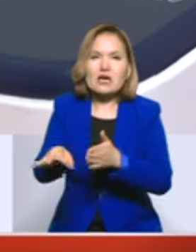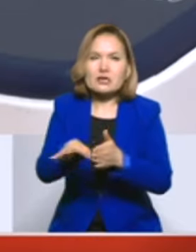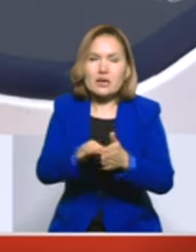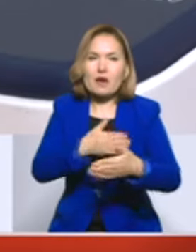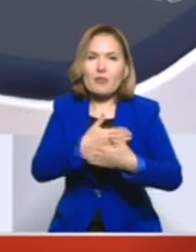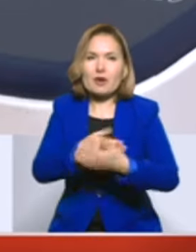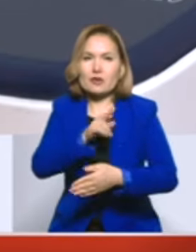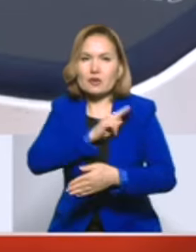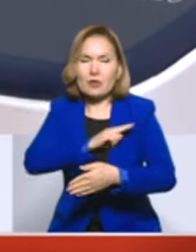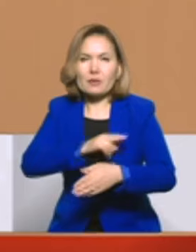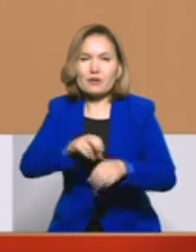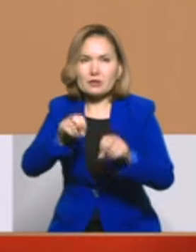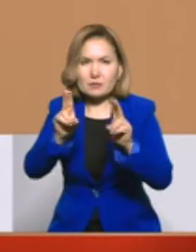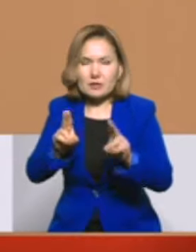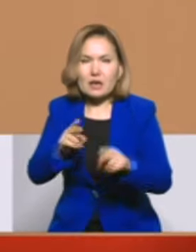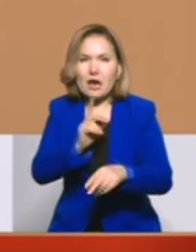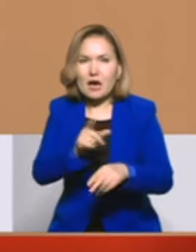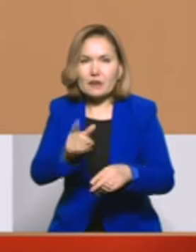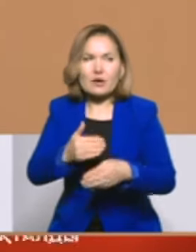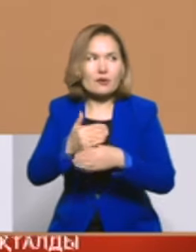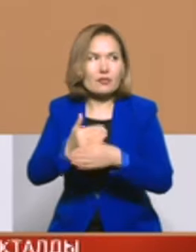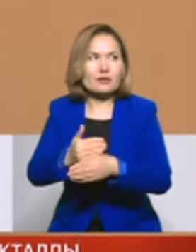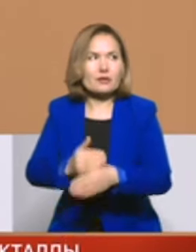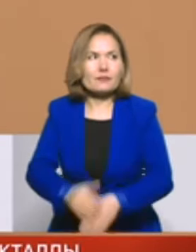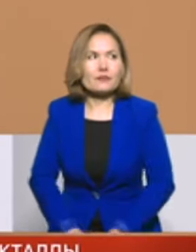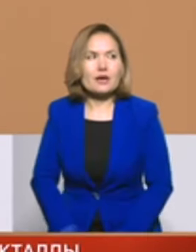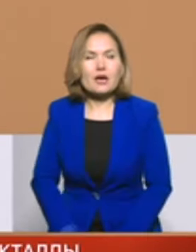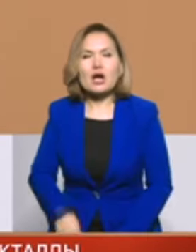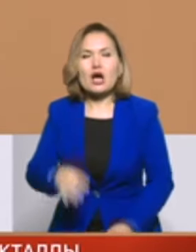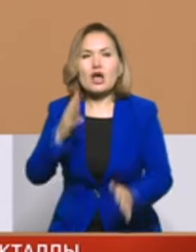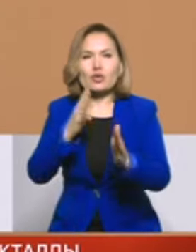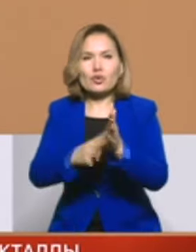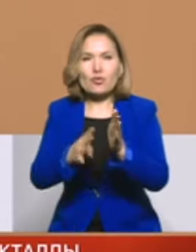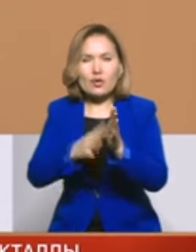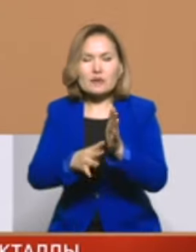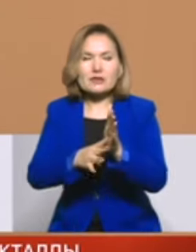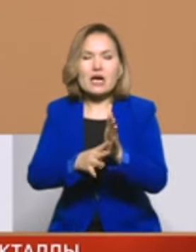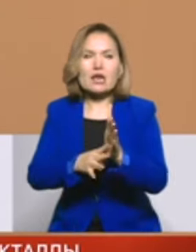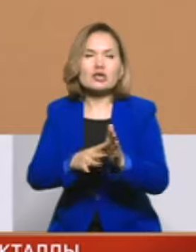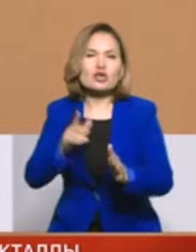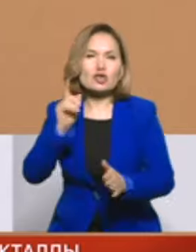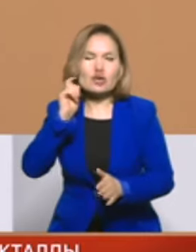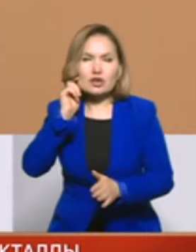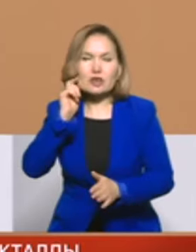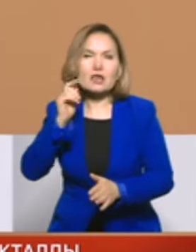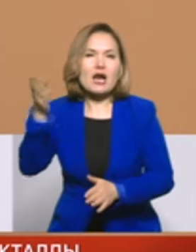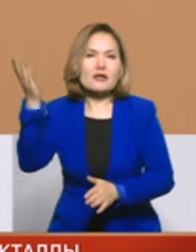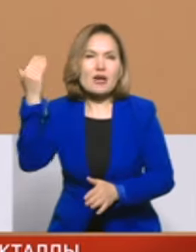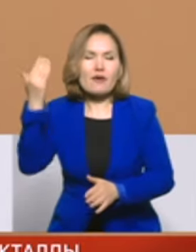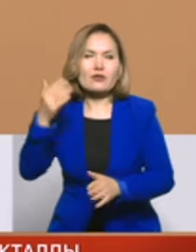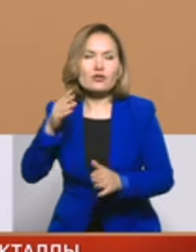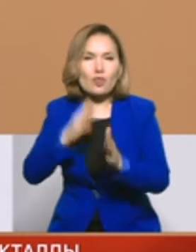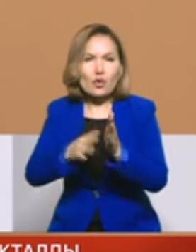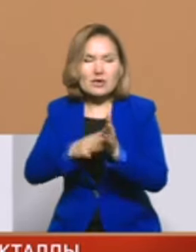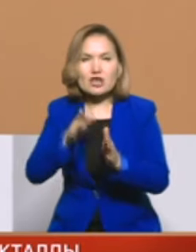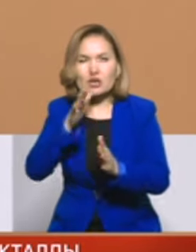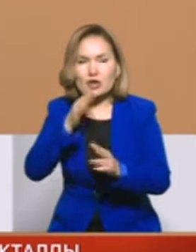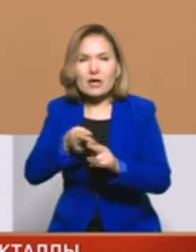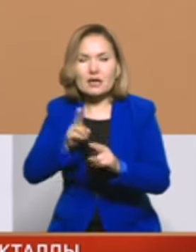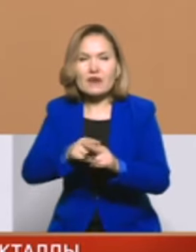істеуге дағдыланған маман. 90-шы жылы Зайсанда болған жер сілкінісінде қатысқан штабта жұмыс